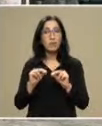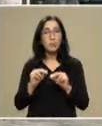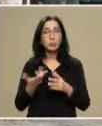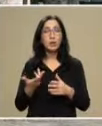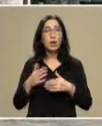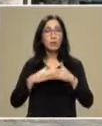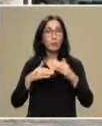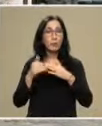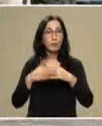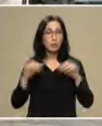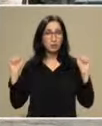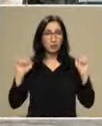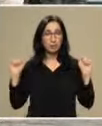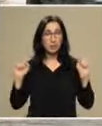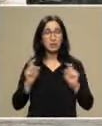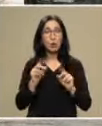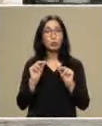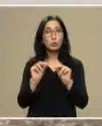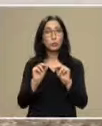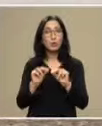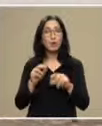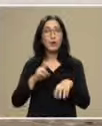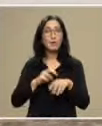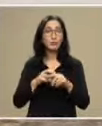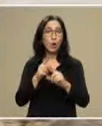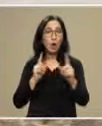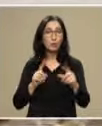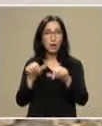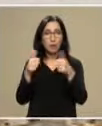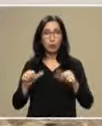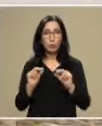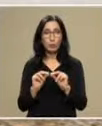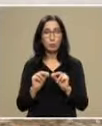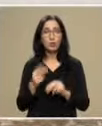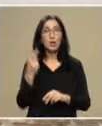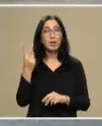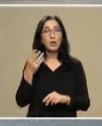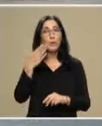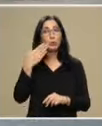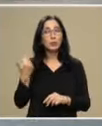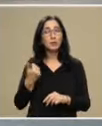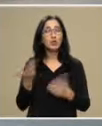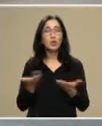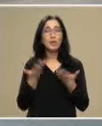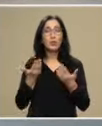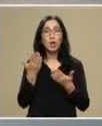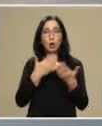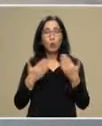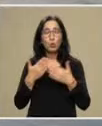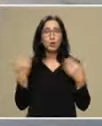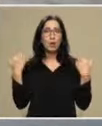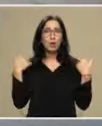професионалната гимназия по строителство и геодезия, който се обучава в дуална форма. Двама от завършилите младежи вече учат във висше училище